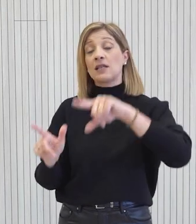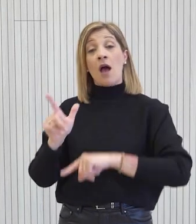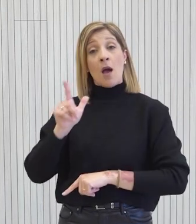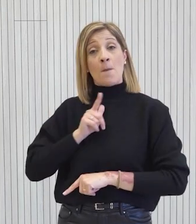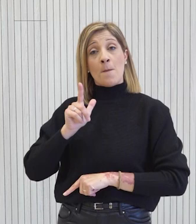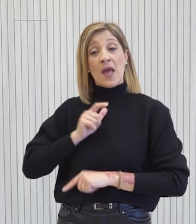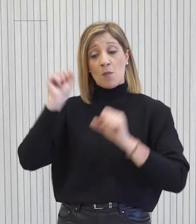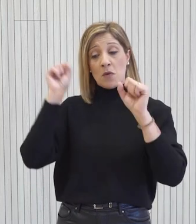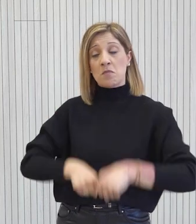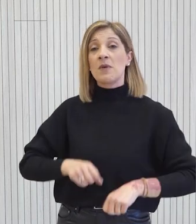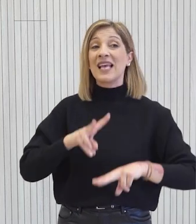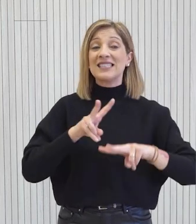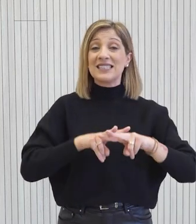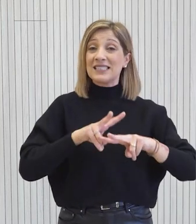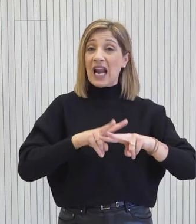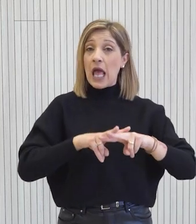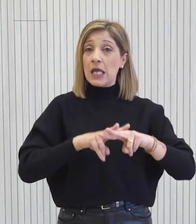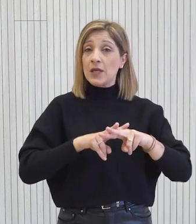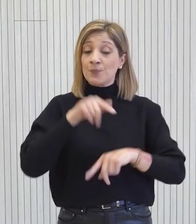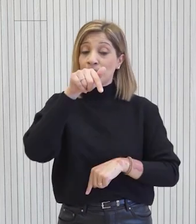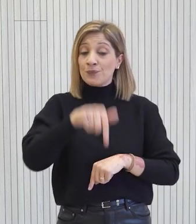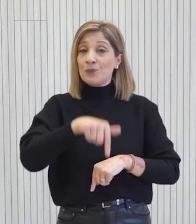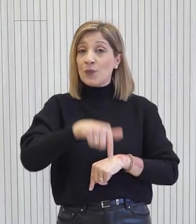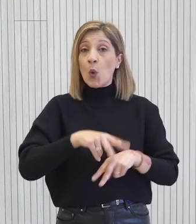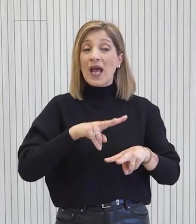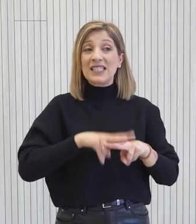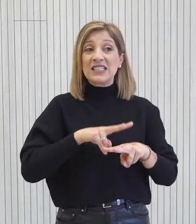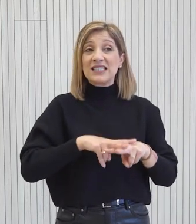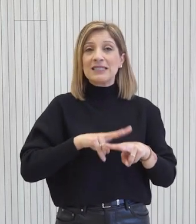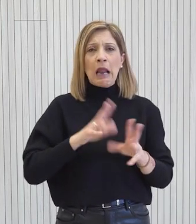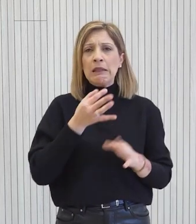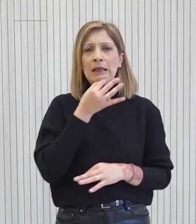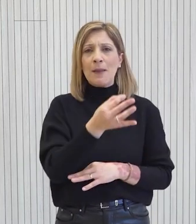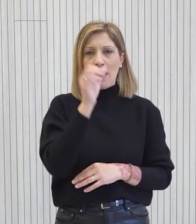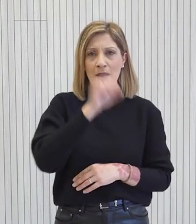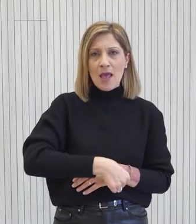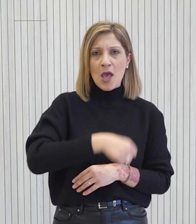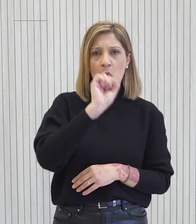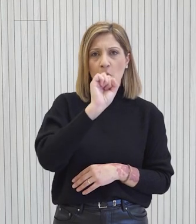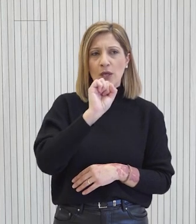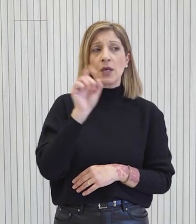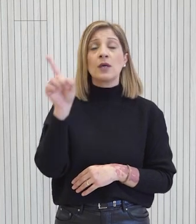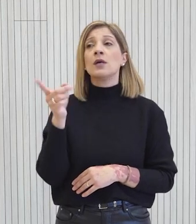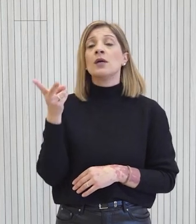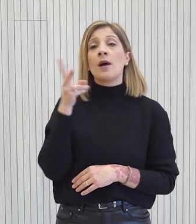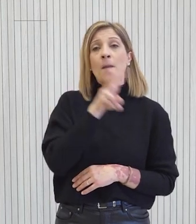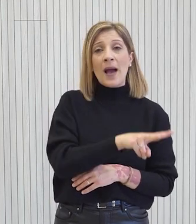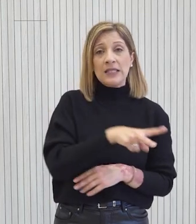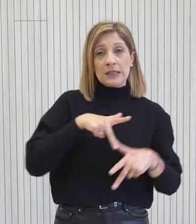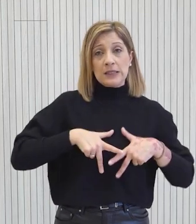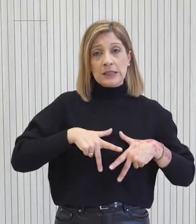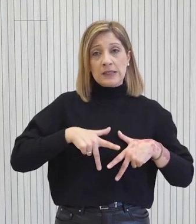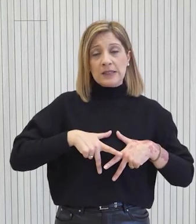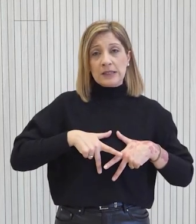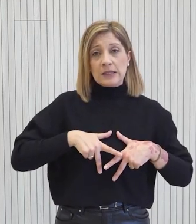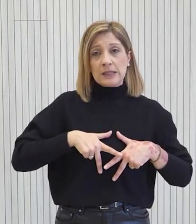Ισραήλ. Το Ισραήλ στην παρούσα φάση πώς θα πάνε. Όπως είναι γνωστό, είμαστε